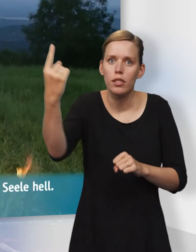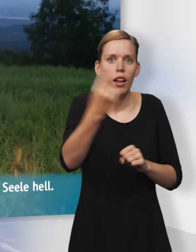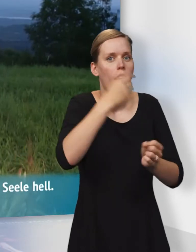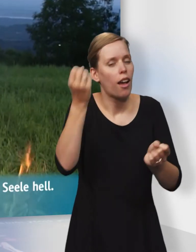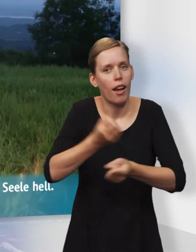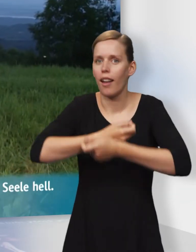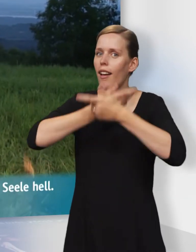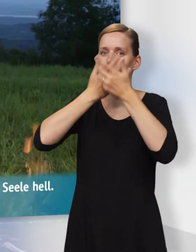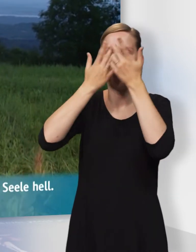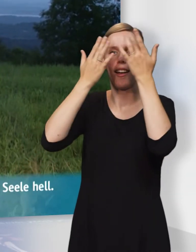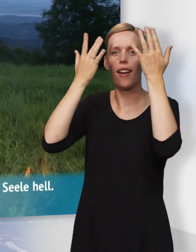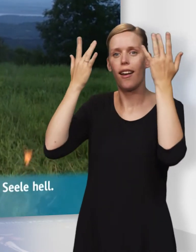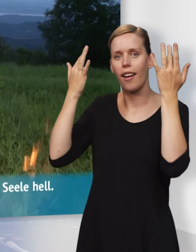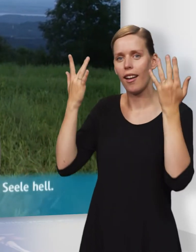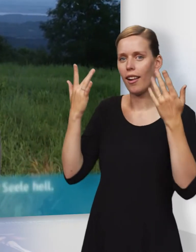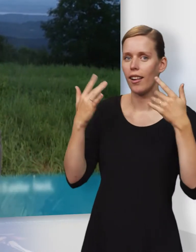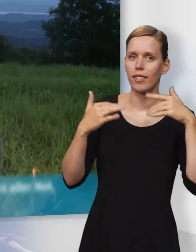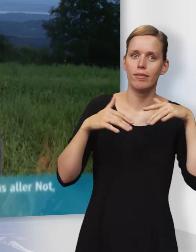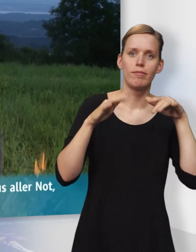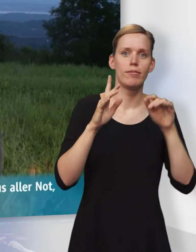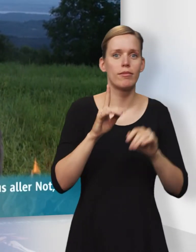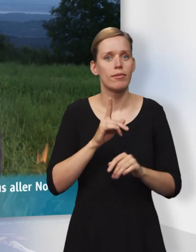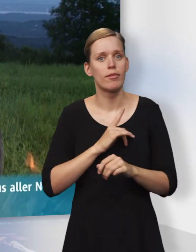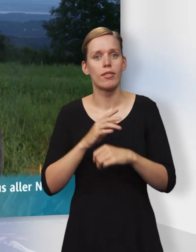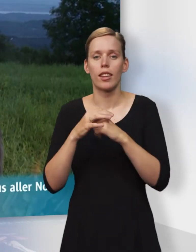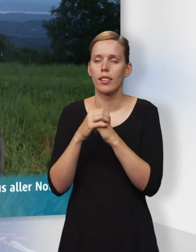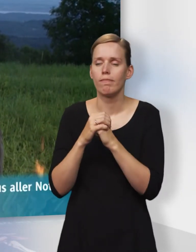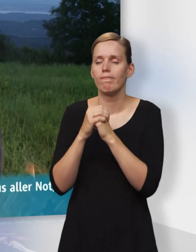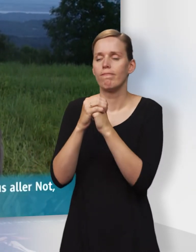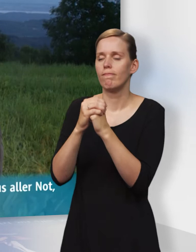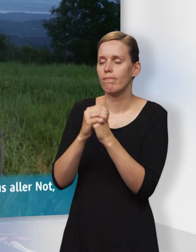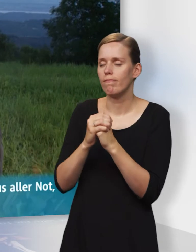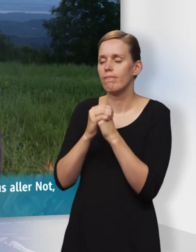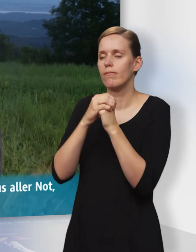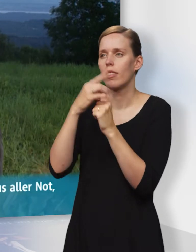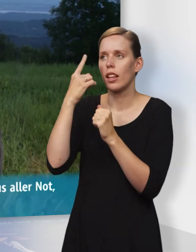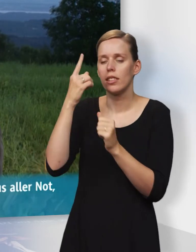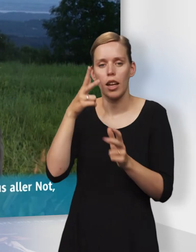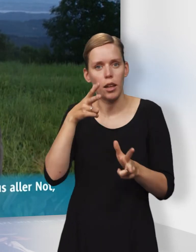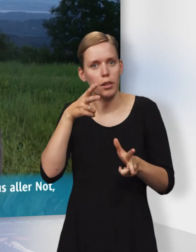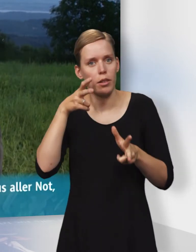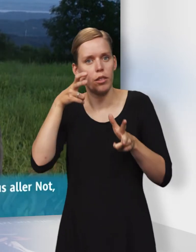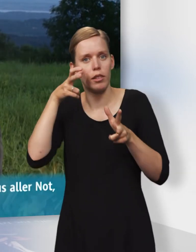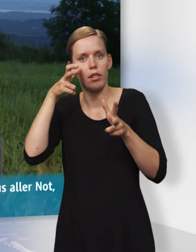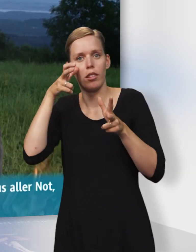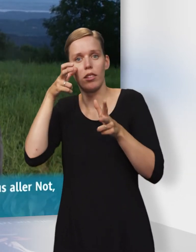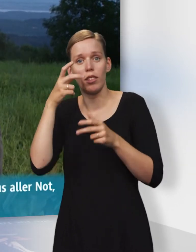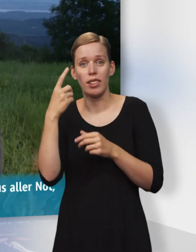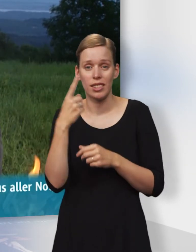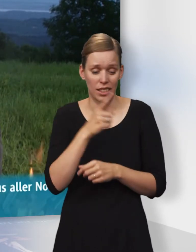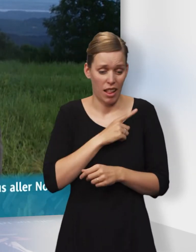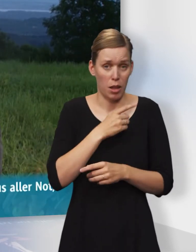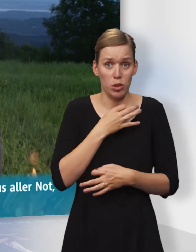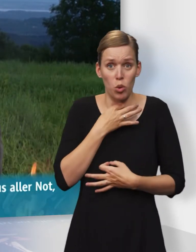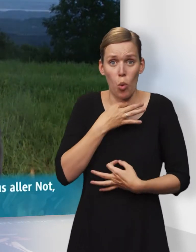Dunkel meiner Seele hell. Du hörst mein Beten, hilfst